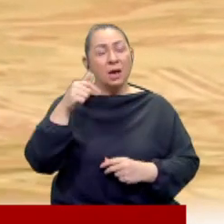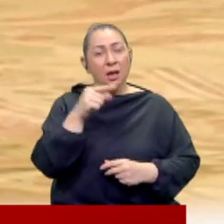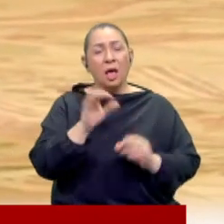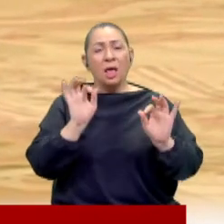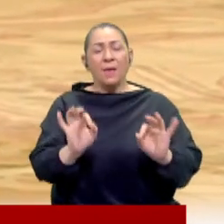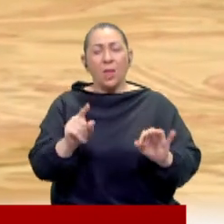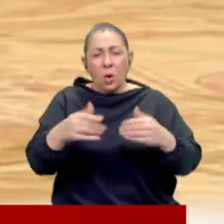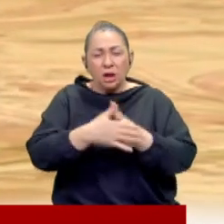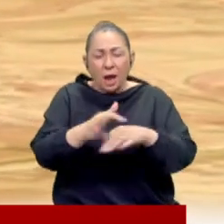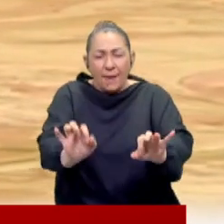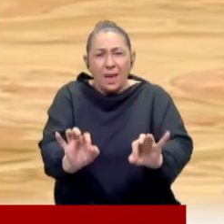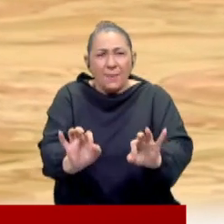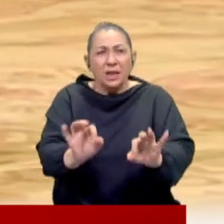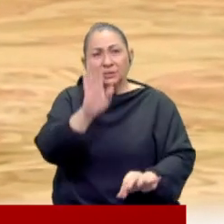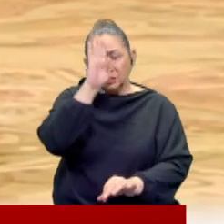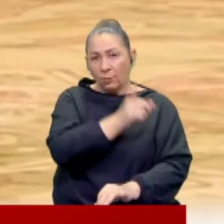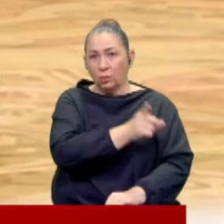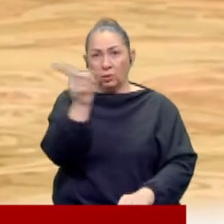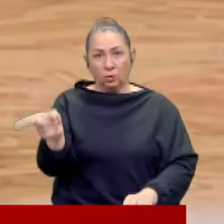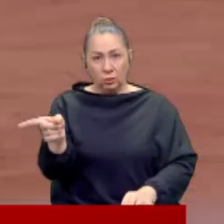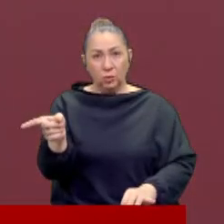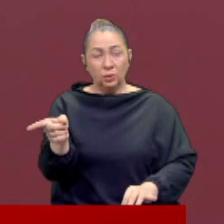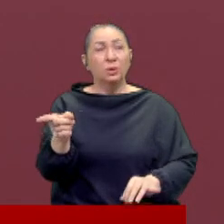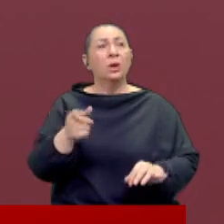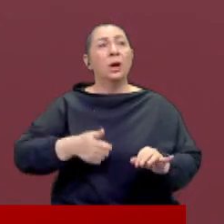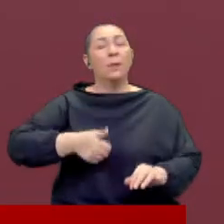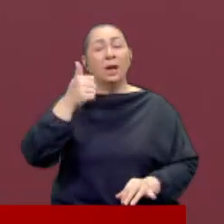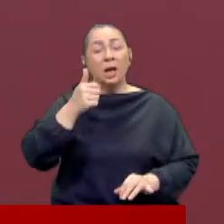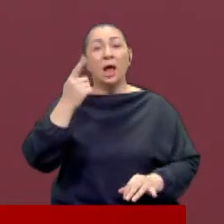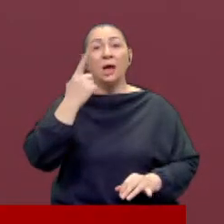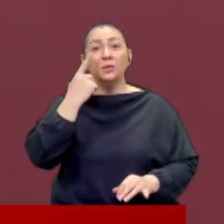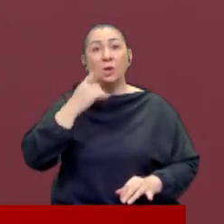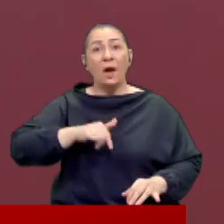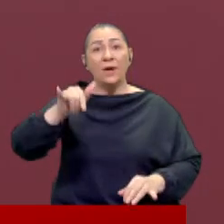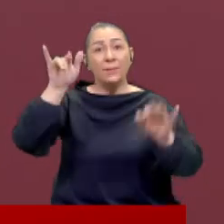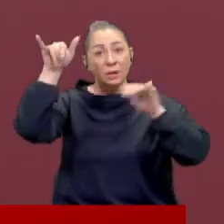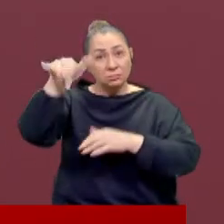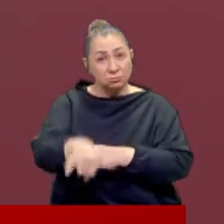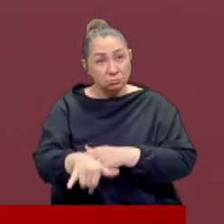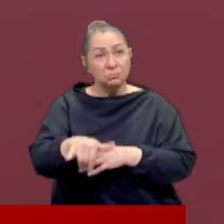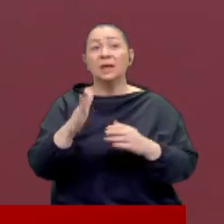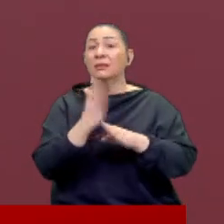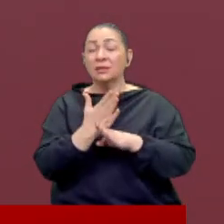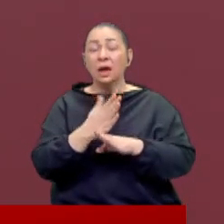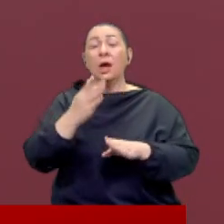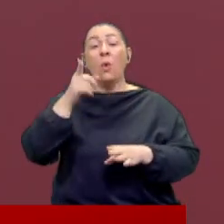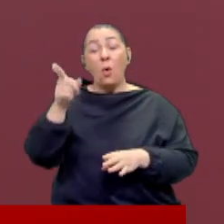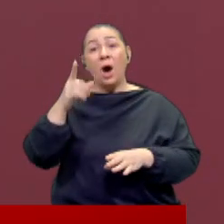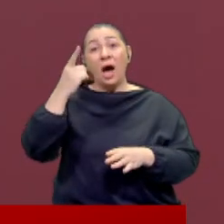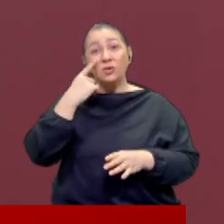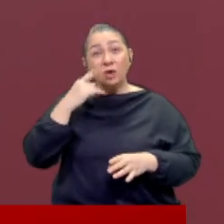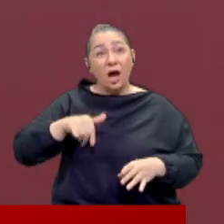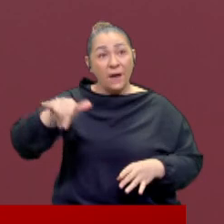hemen o gece İstanbul'a gönderdim Kanka Atatürk Havalimanı'na iniyorlar Çünkü o Atatürk